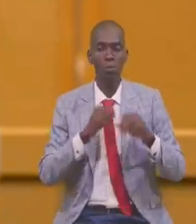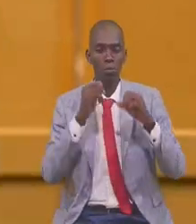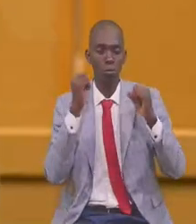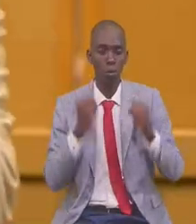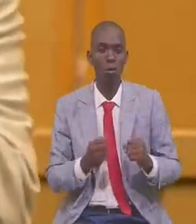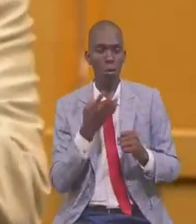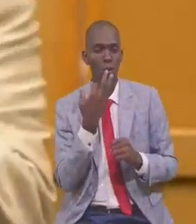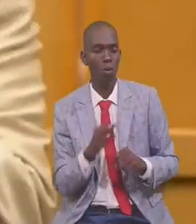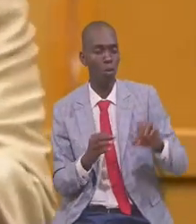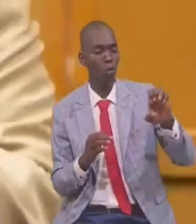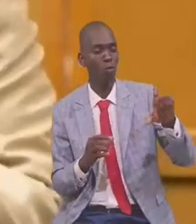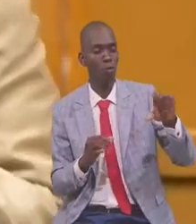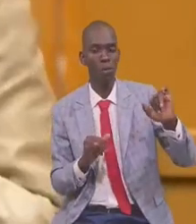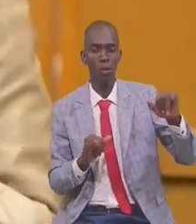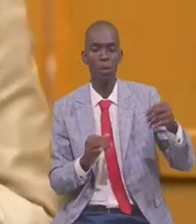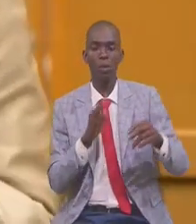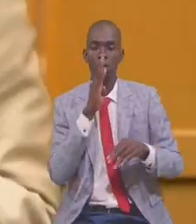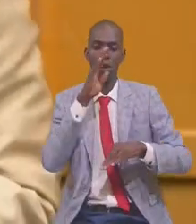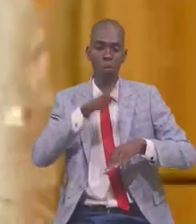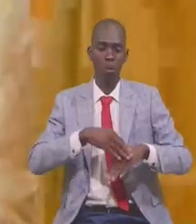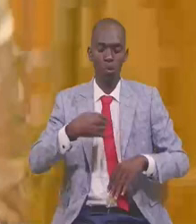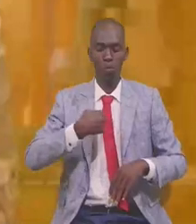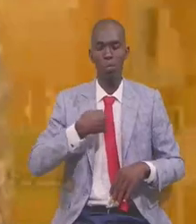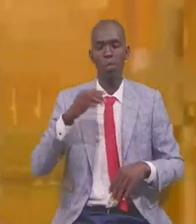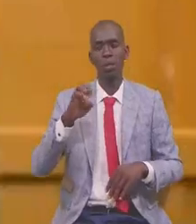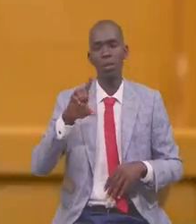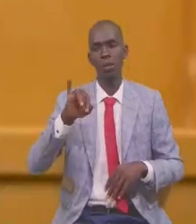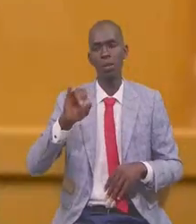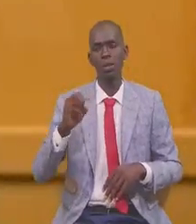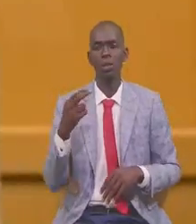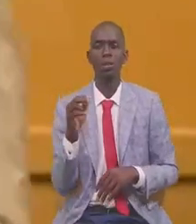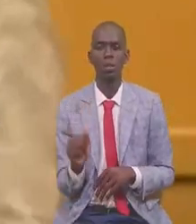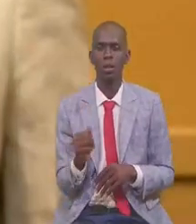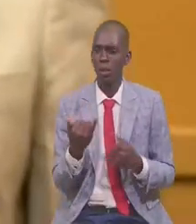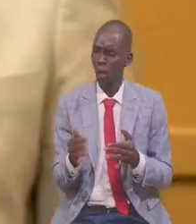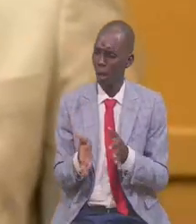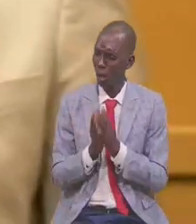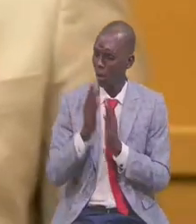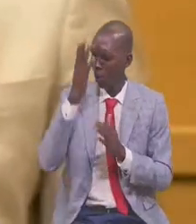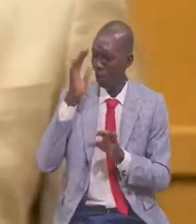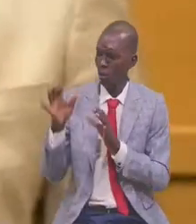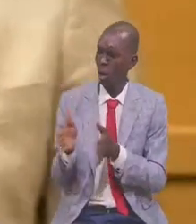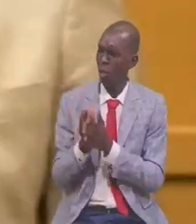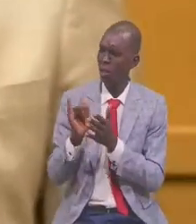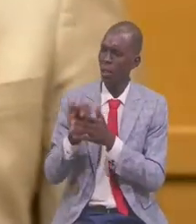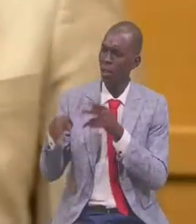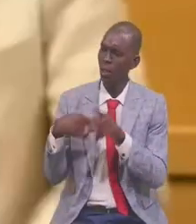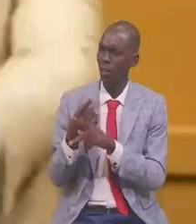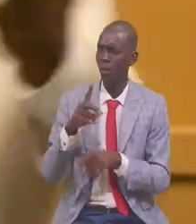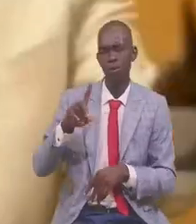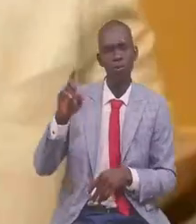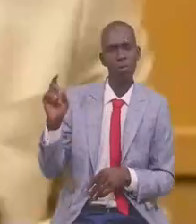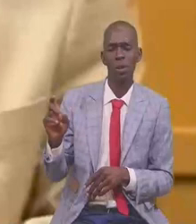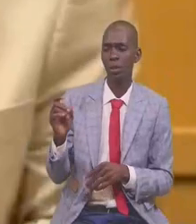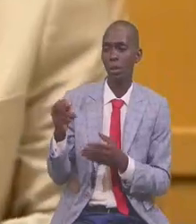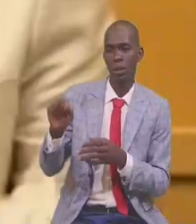Repose sur moi. Pourquoi tu demandes ça? Si l'esprit est là, les provisions sont là. Si l'esprit est